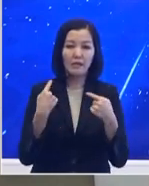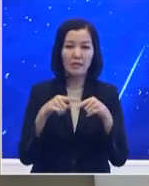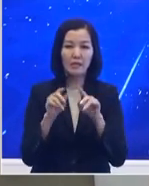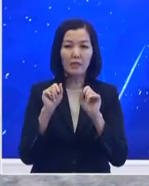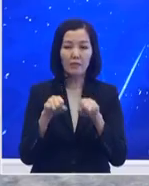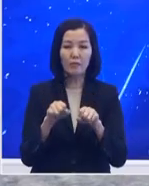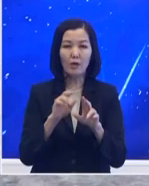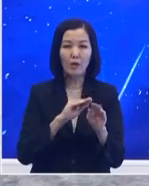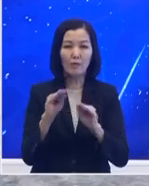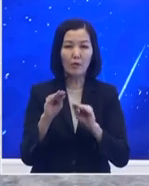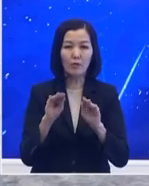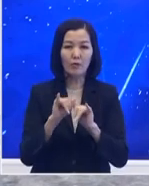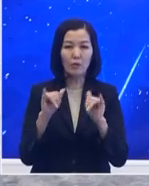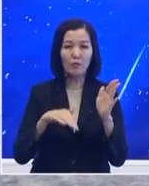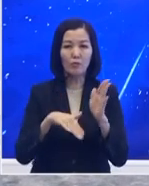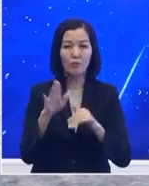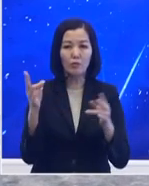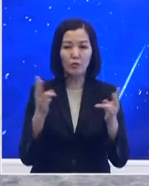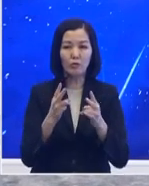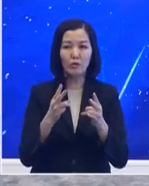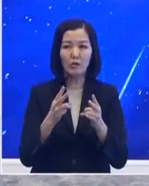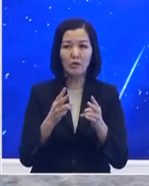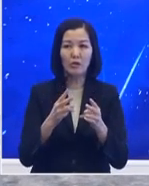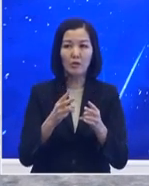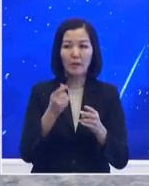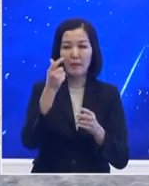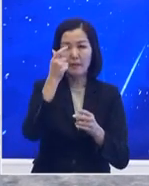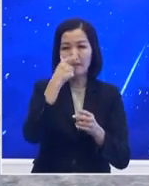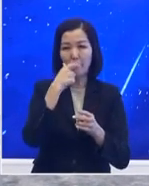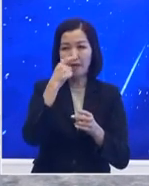де. Бәрі жақсы. Ана Жаркентке барып,